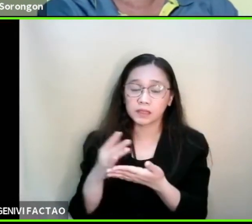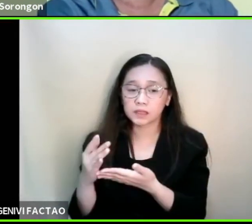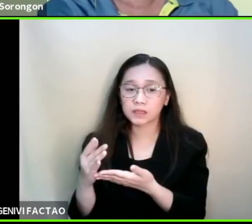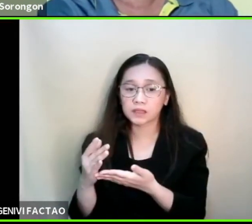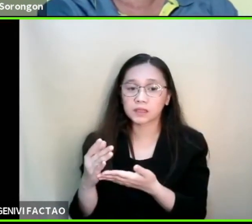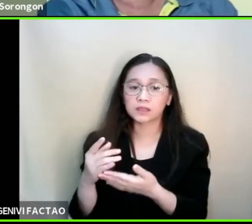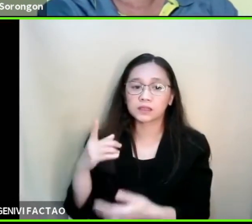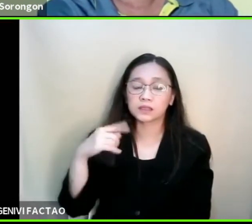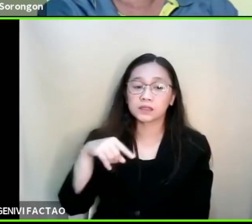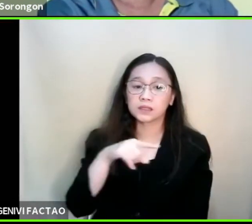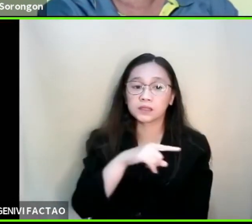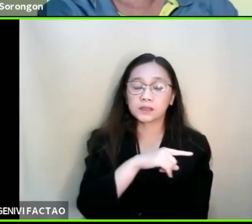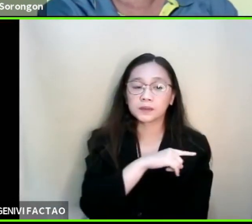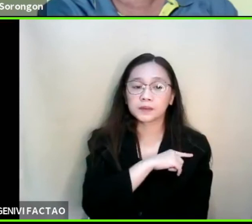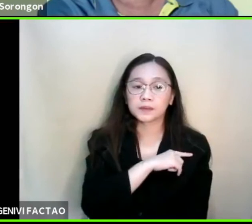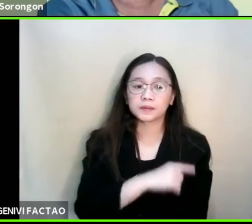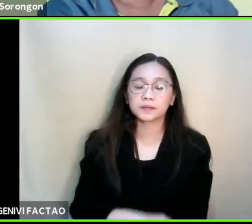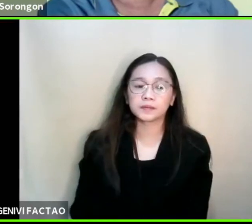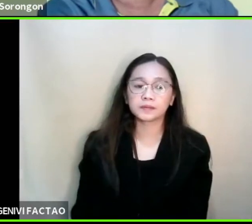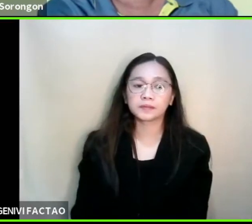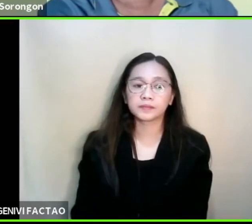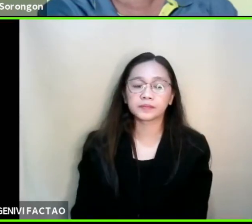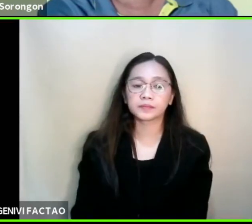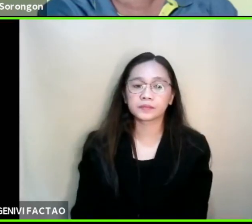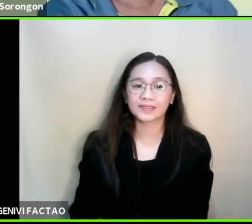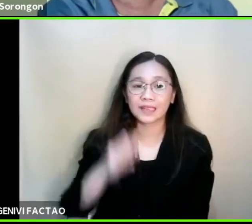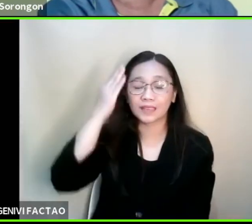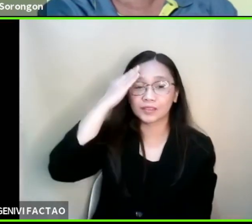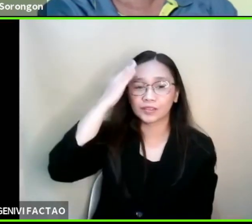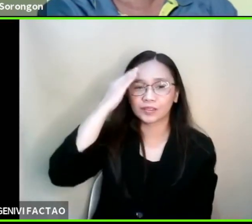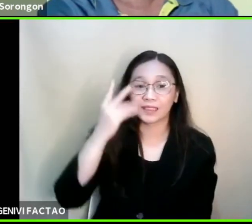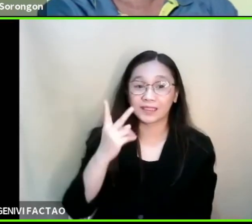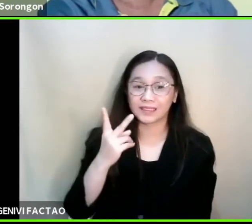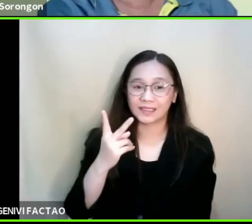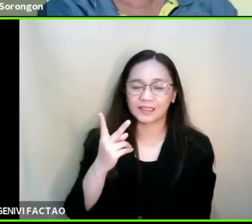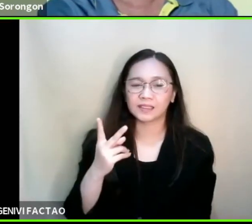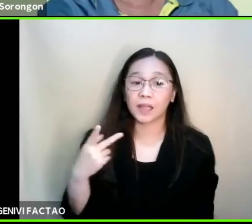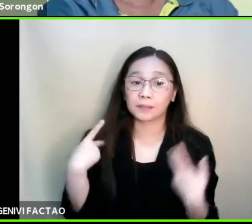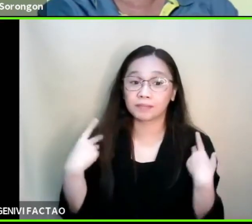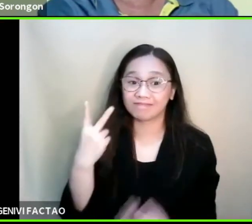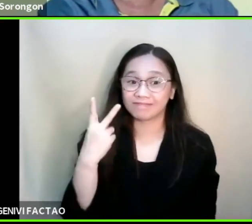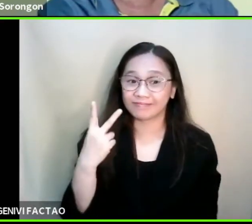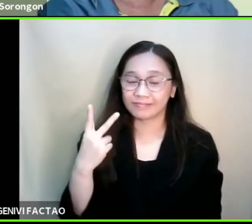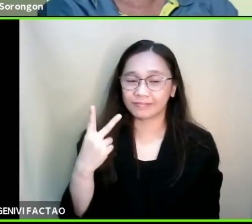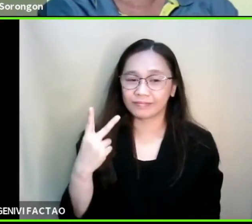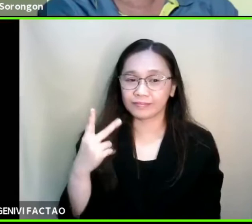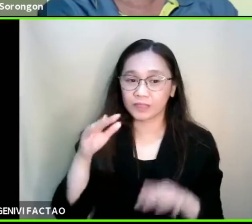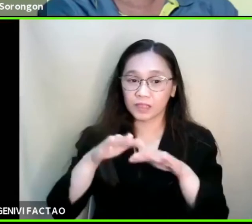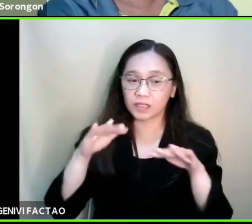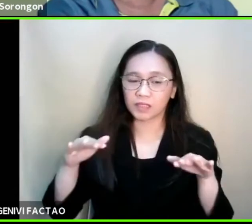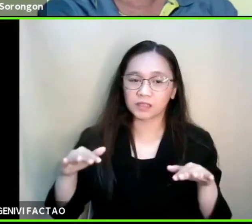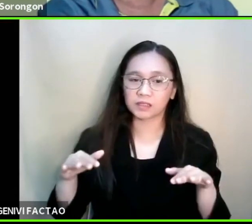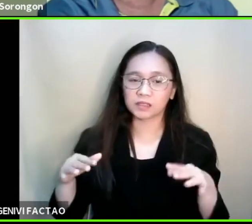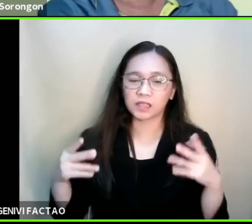Yes. Okay, actually kilala ko ata to, may dalawa siyang anak, no, na may acute